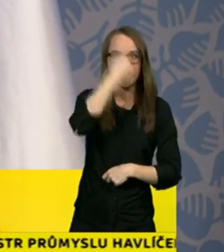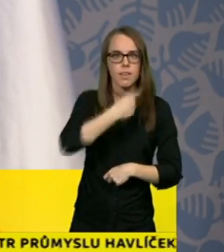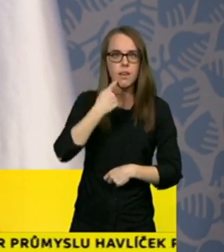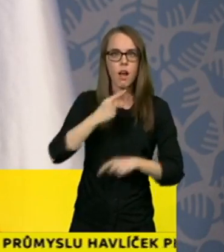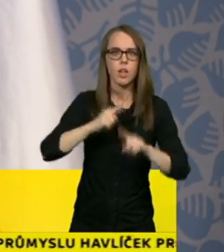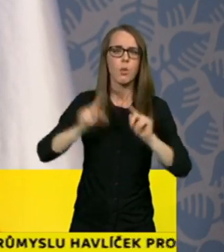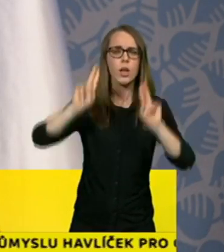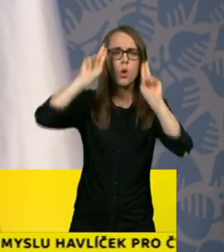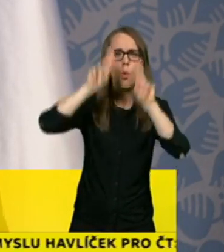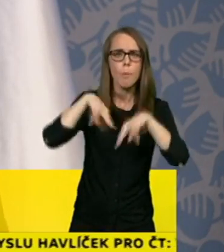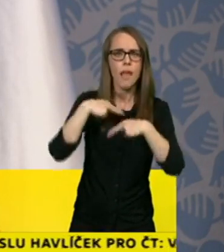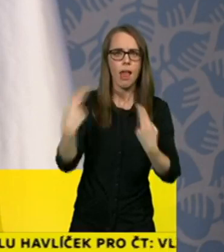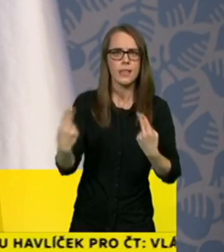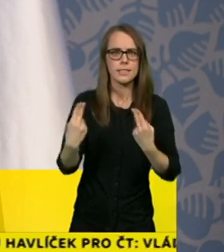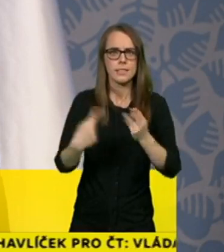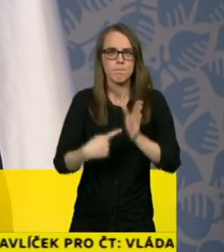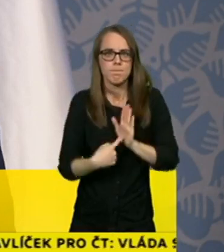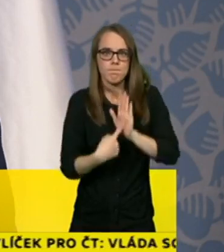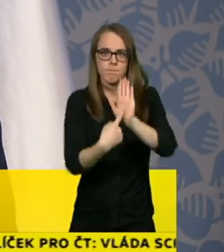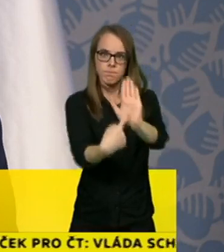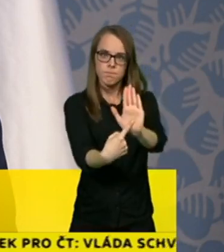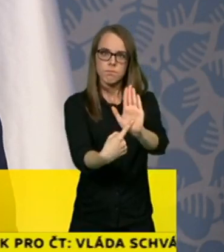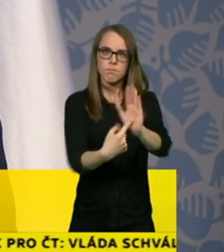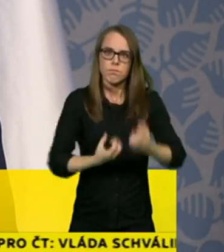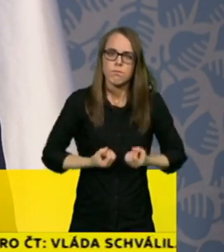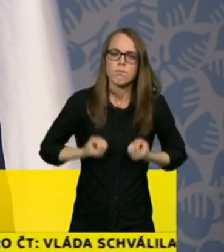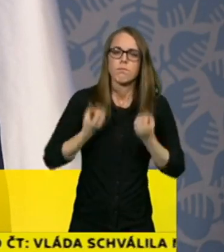podobně. Takže v tomto směru je to také